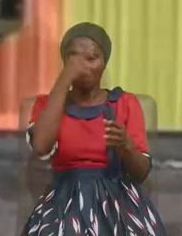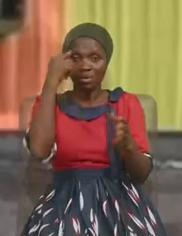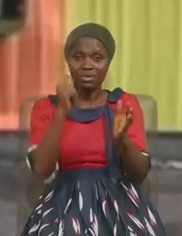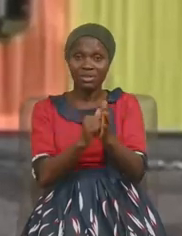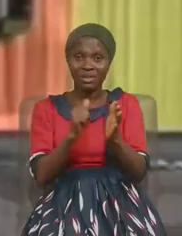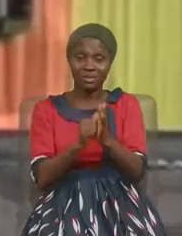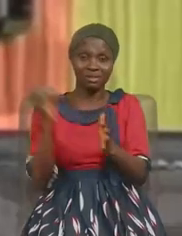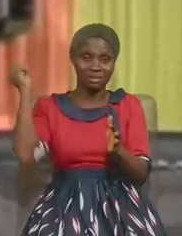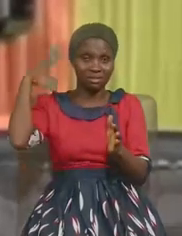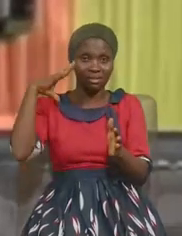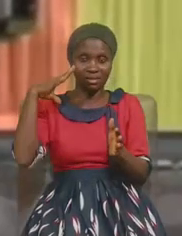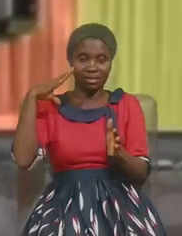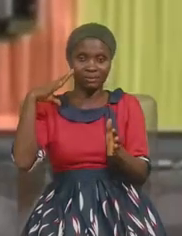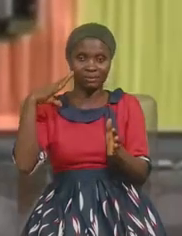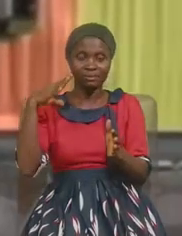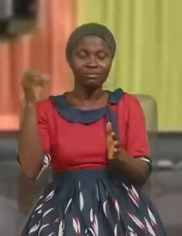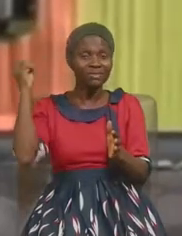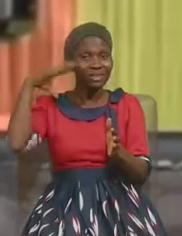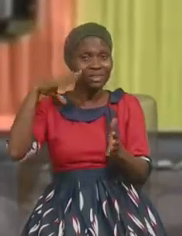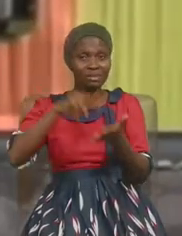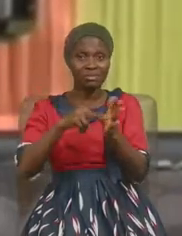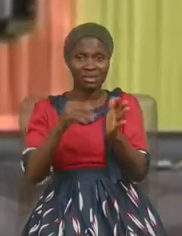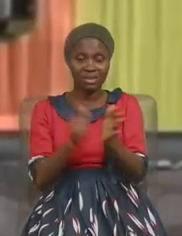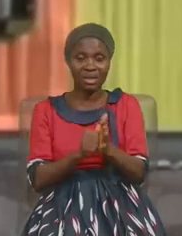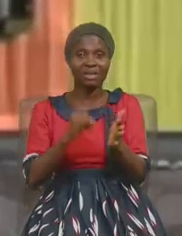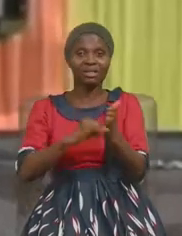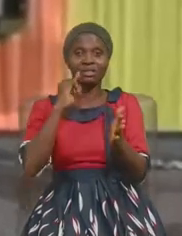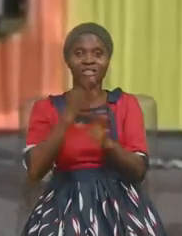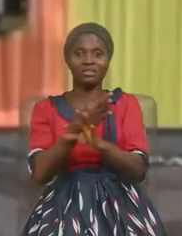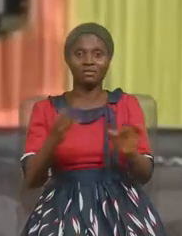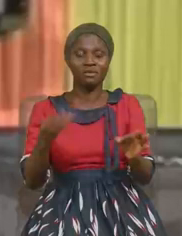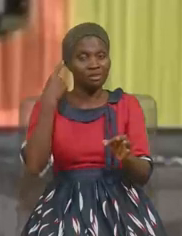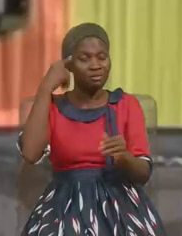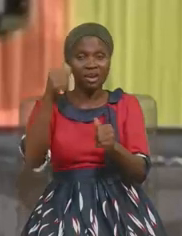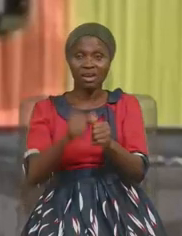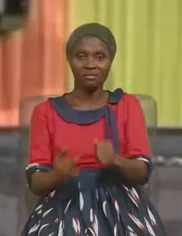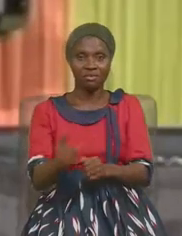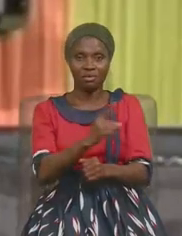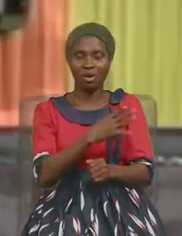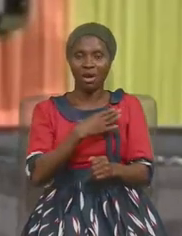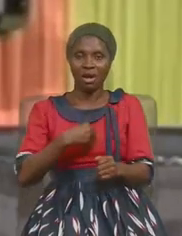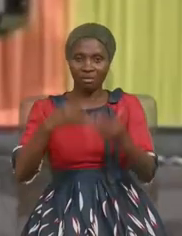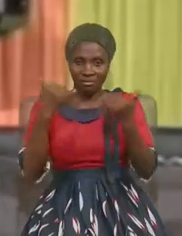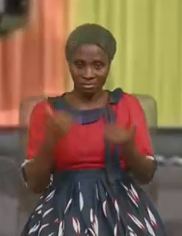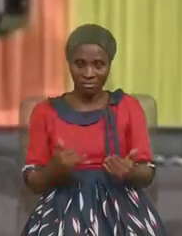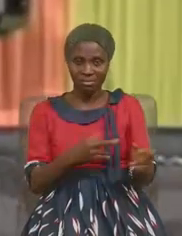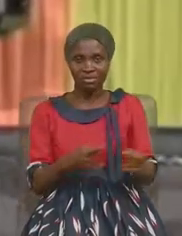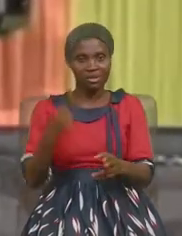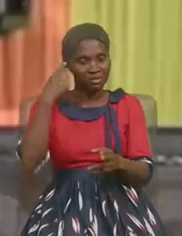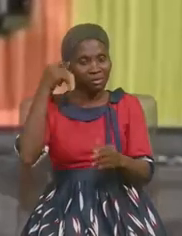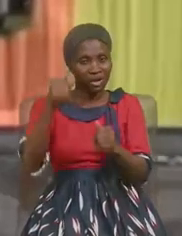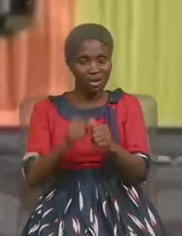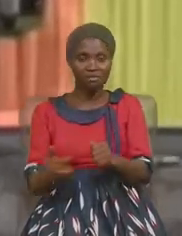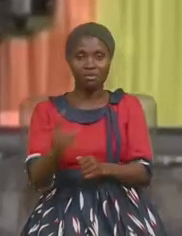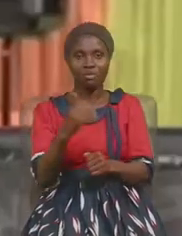grâce, la grâce, ça veut dire que c'est gratuit pour tout le monde, disponible pour tout le monde. La grâce qui